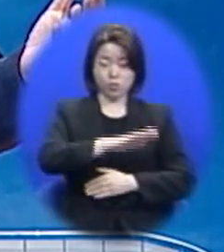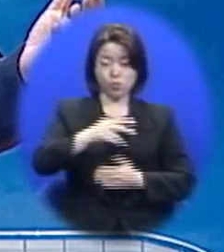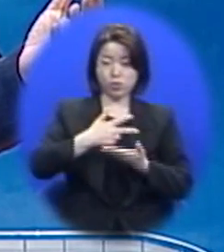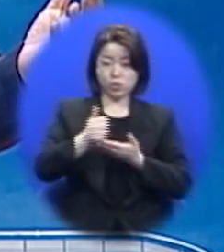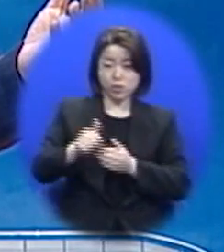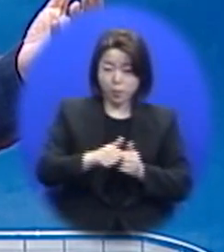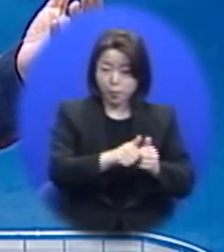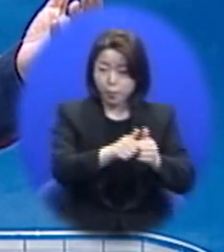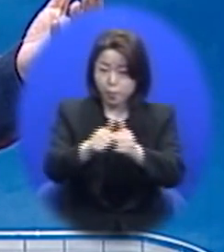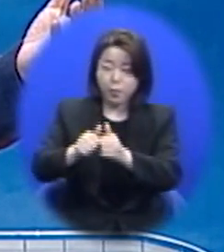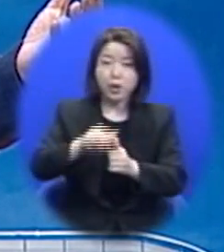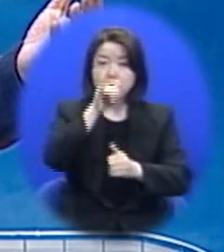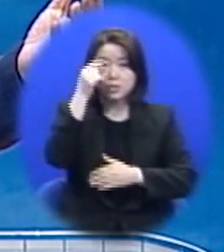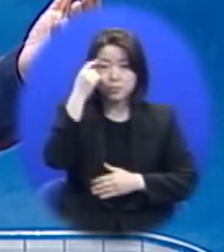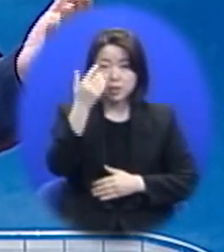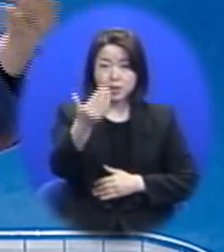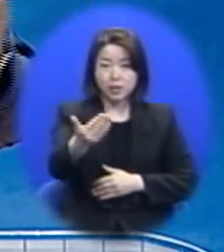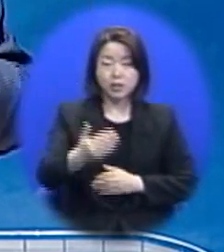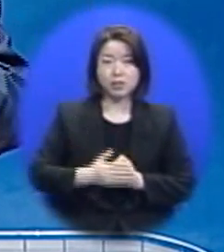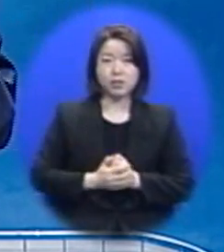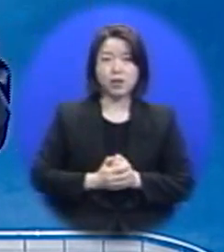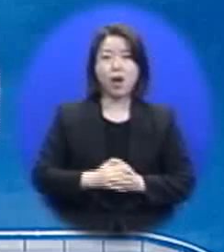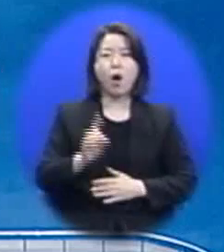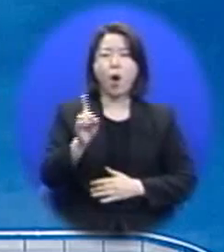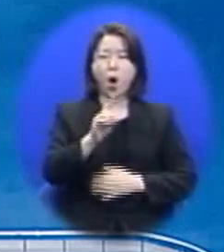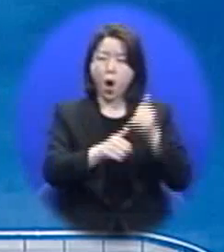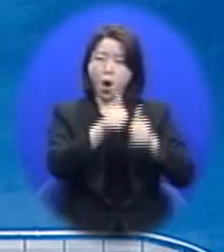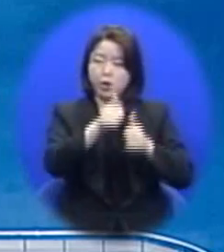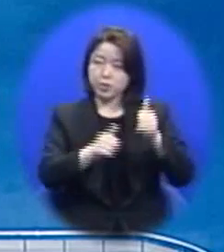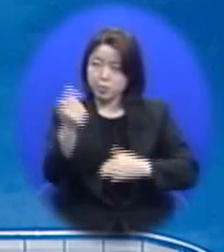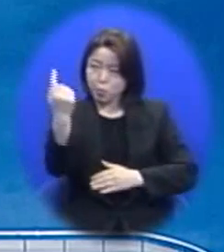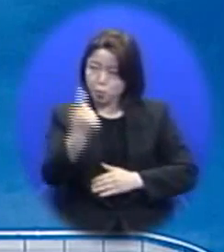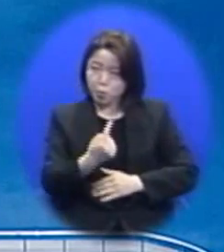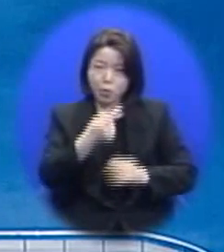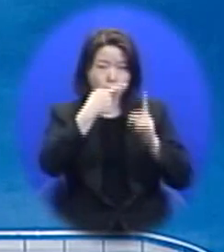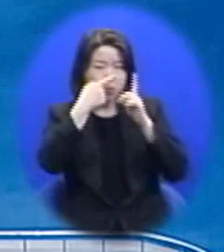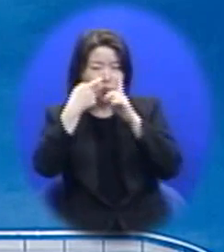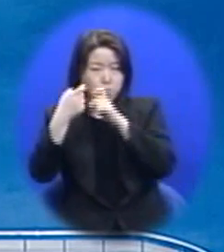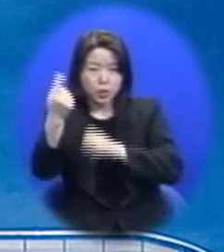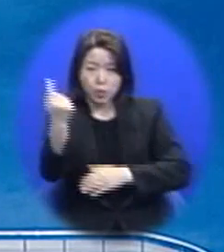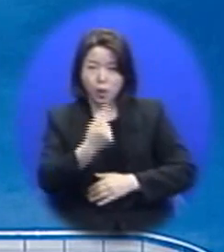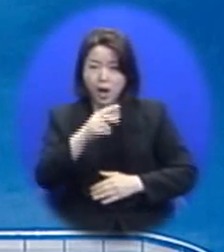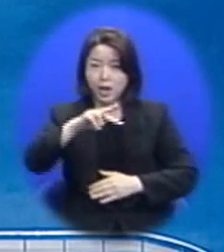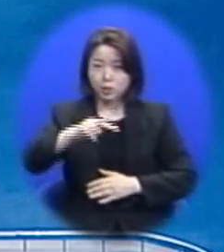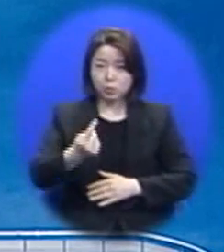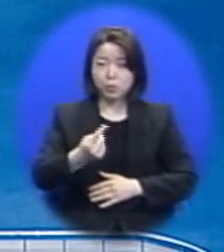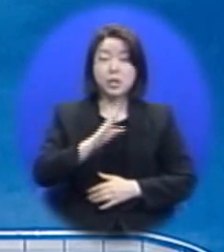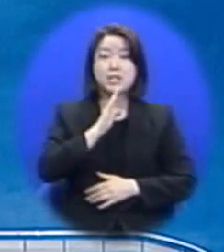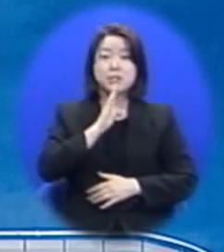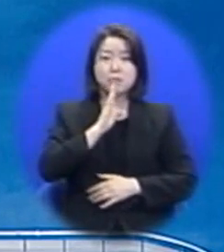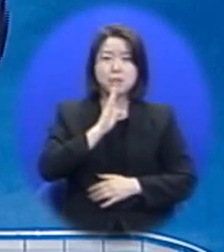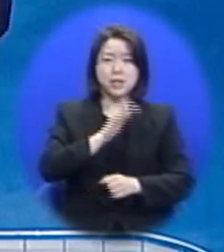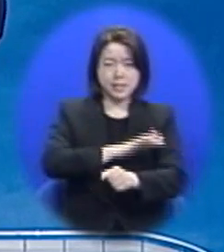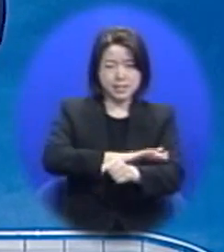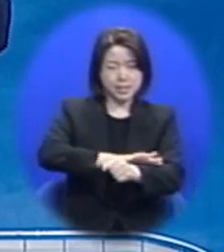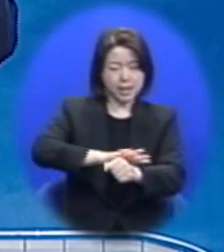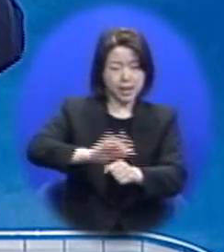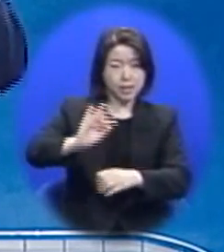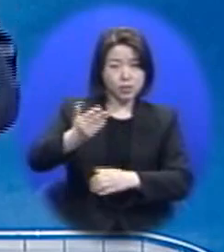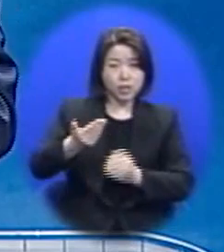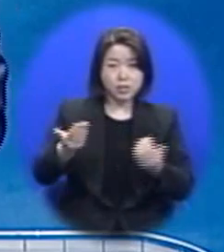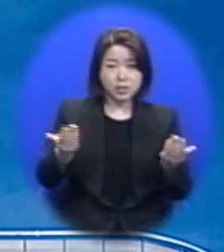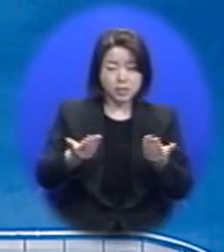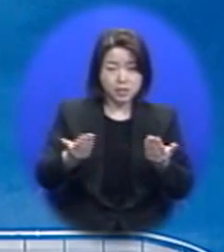동행하고 있습니까? 어떤 시험이 오고 유혹이 오더라도 정말 잘 되는 길,